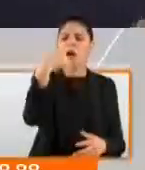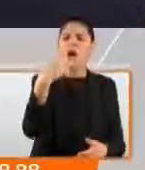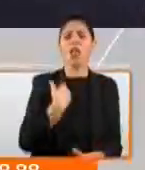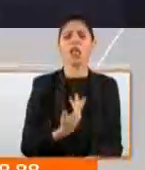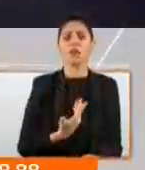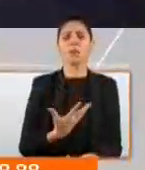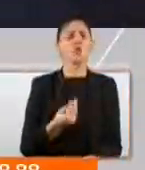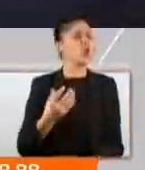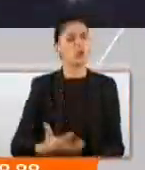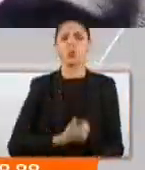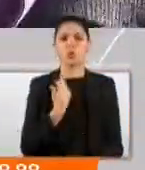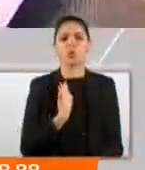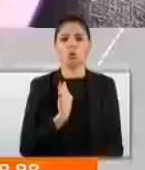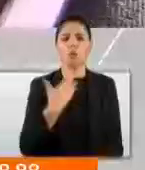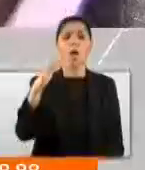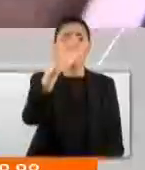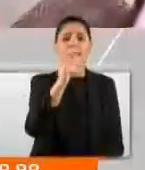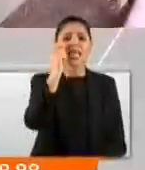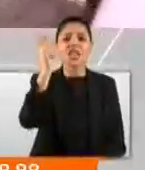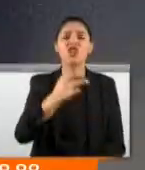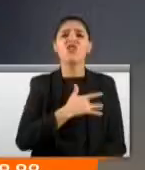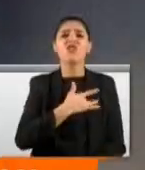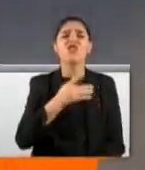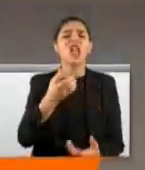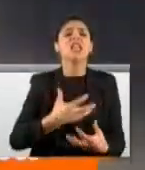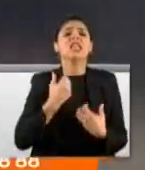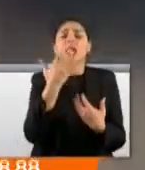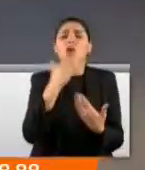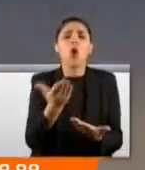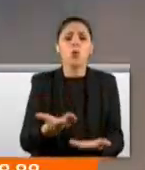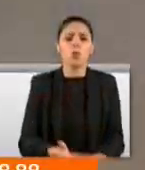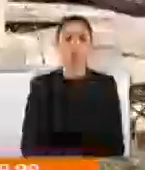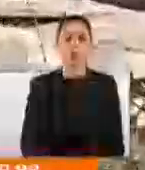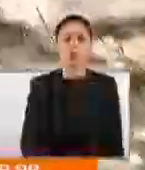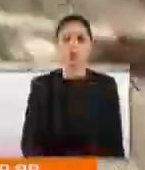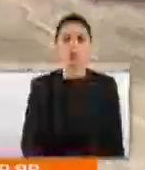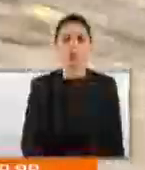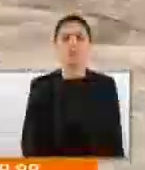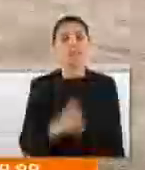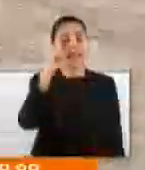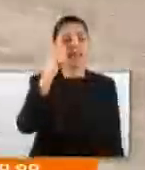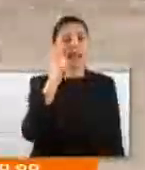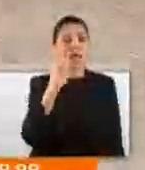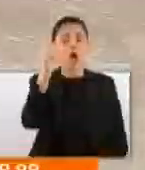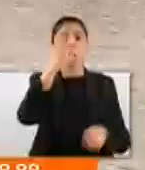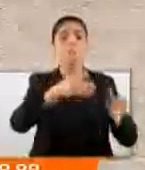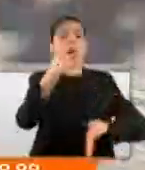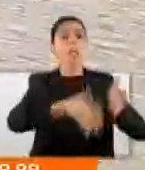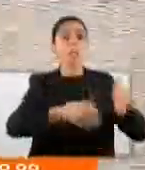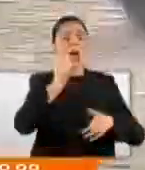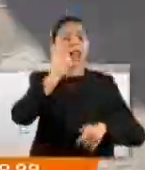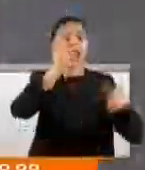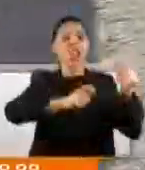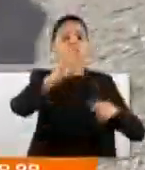ya. Bir Allah'ın kulu vicdanı sızlamadı bunlara ya. Ağlama abi ya. İddiaya göre bazı mahalleliler